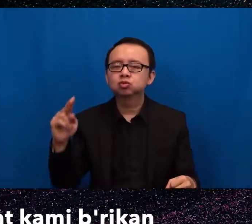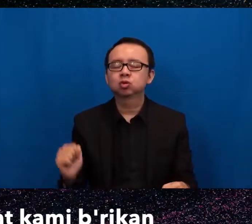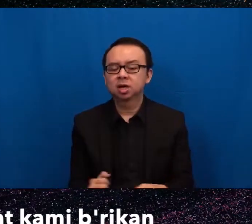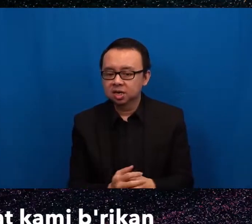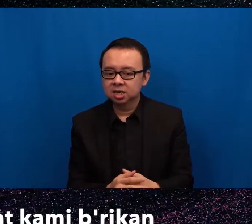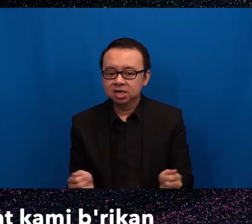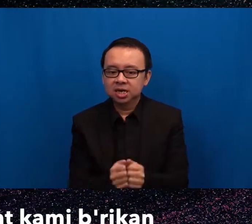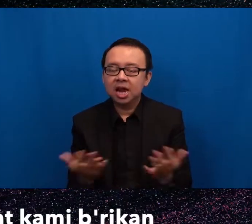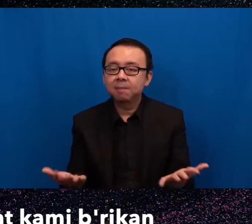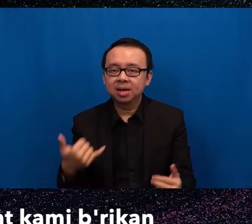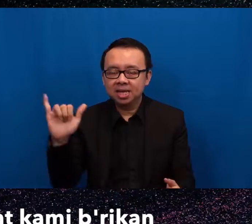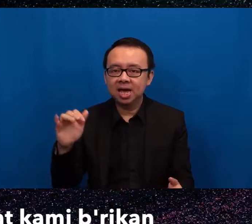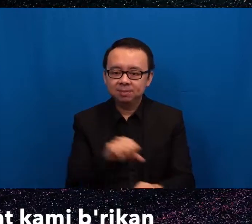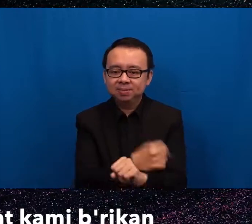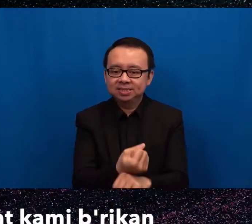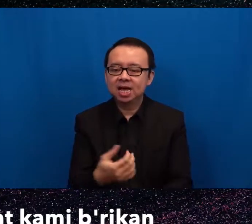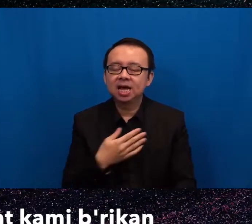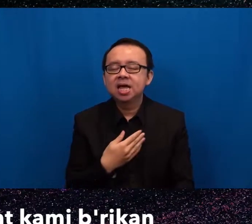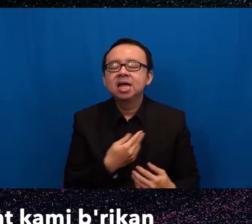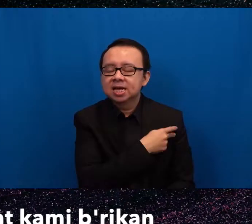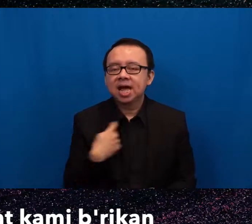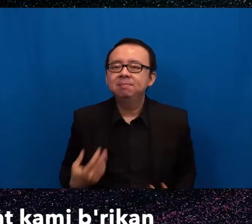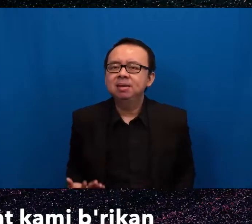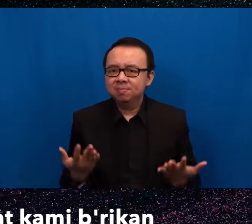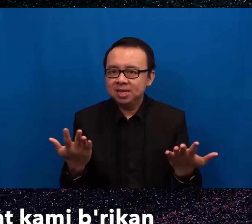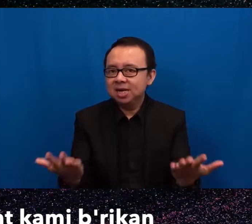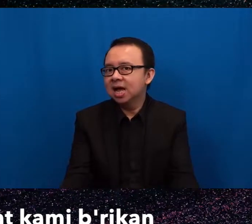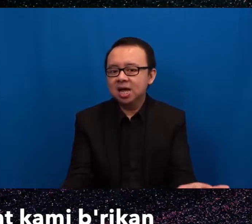Dengan apa yang dapat kami